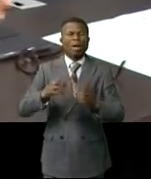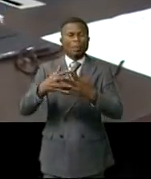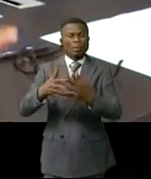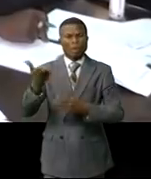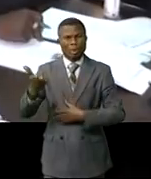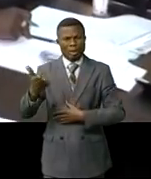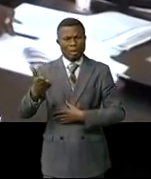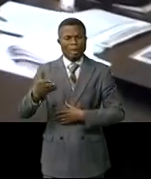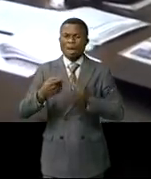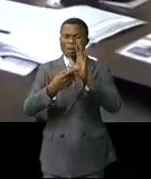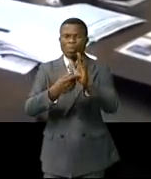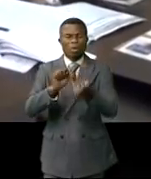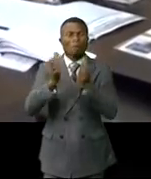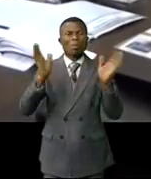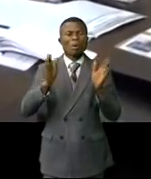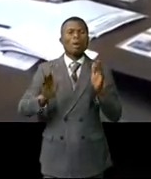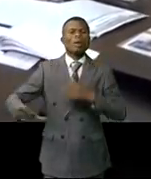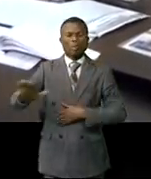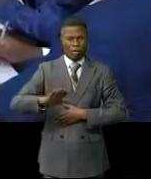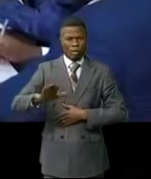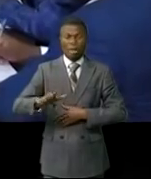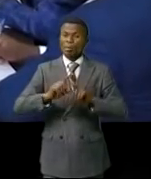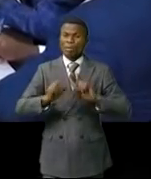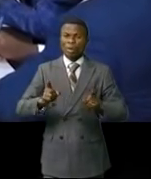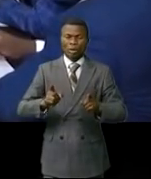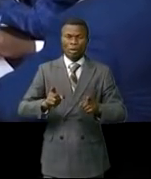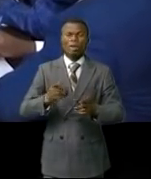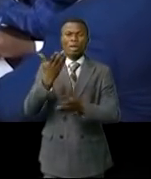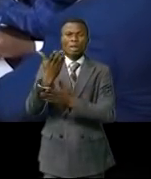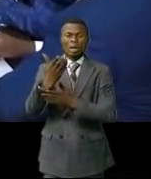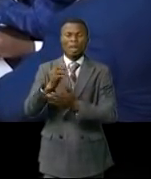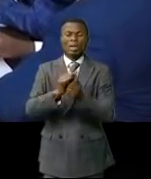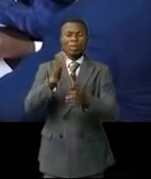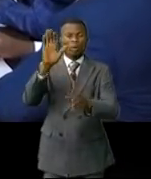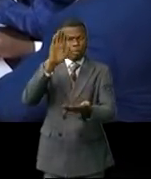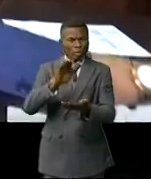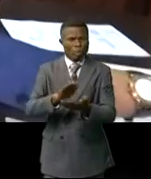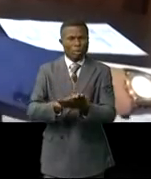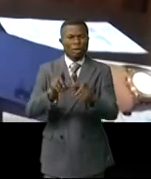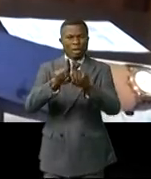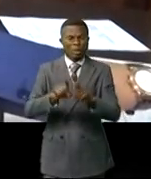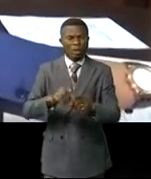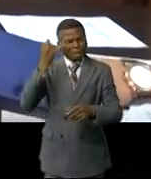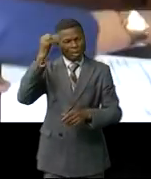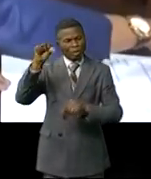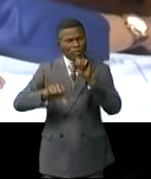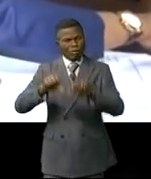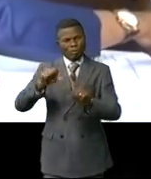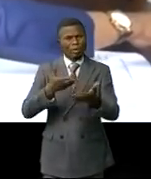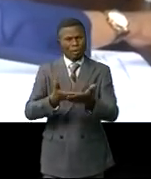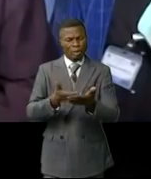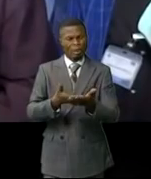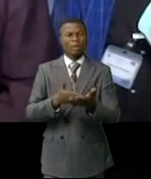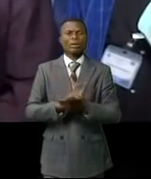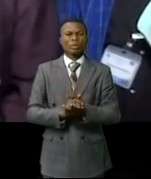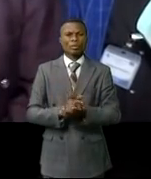ne spécifie aucun danger pour le pays, sinon l'évocation de tout risque dans ce sens est une hypothèse tout à fait à